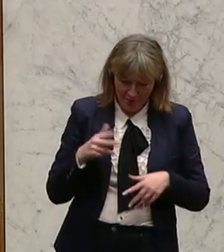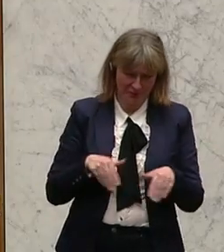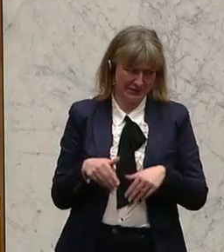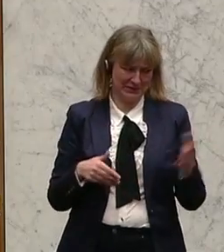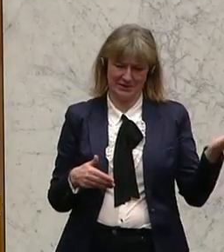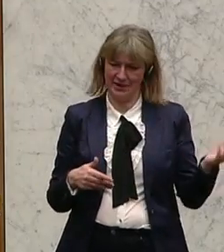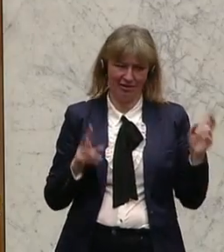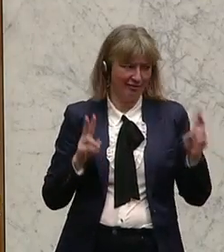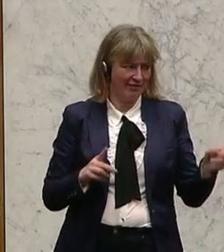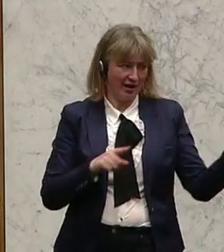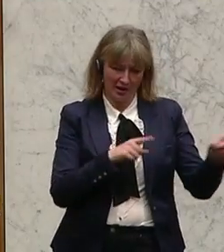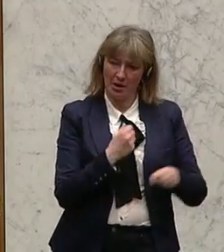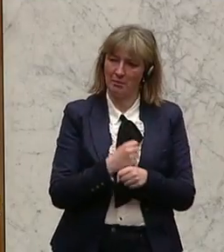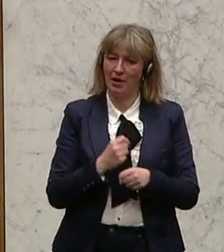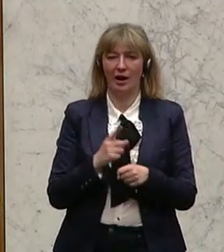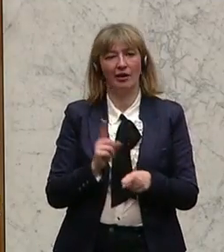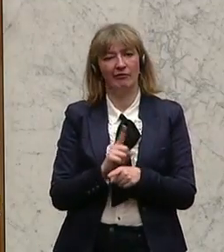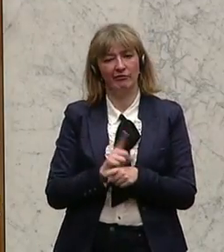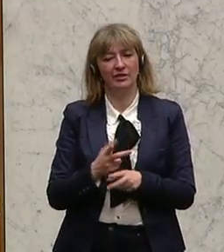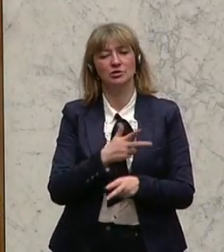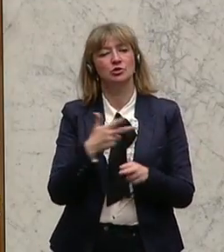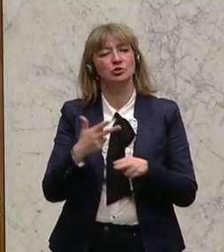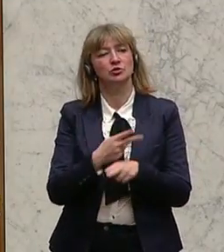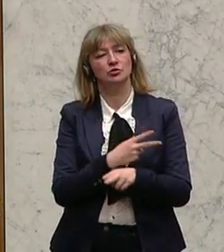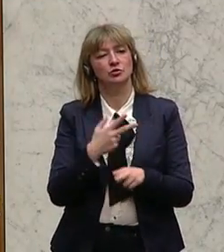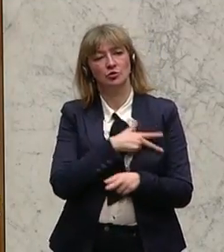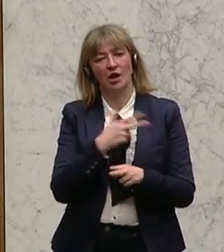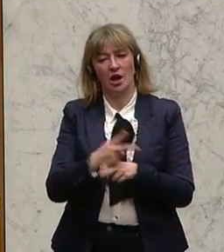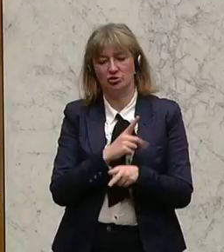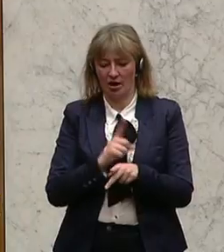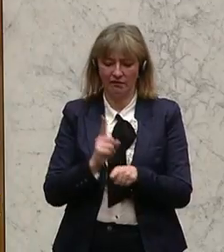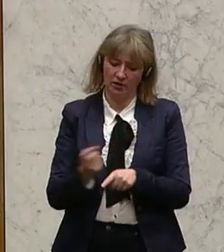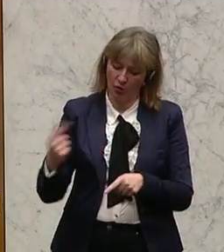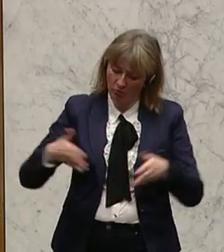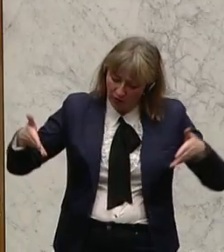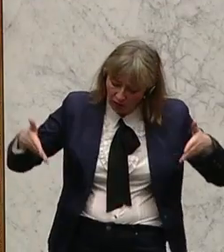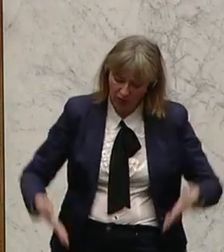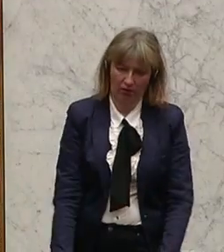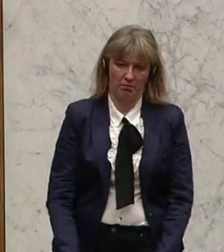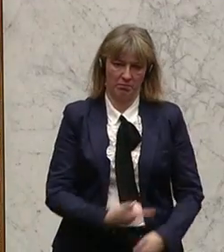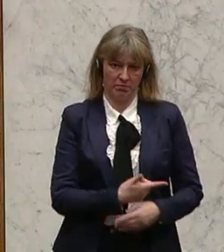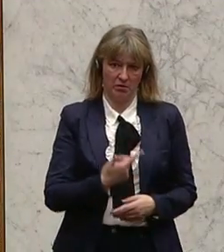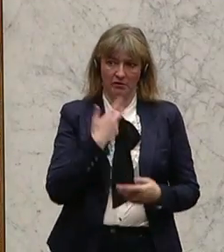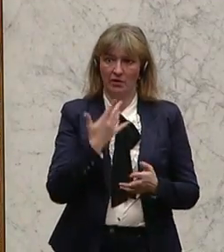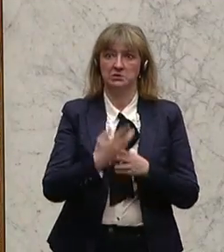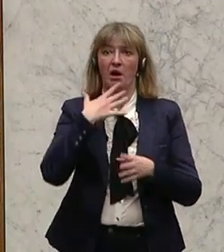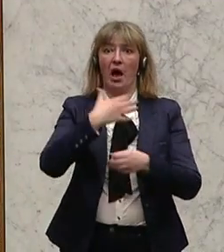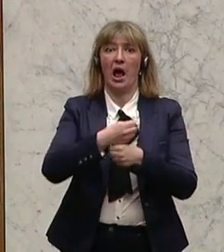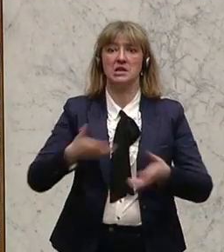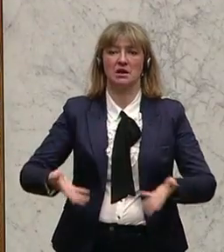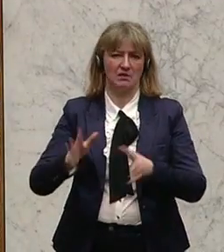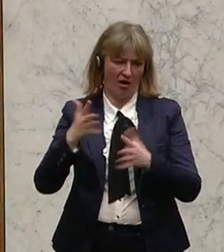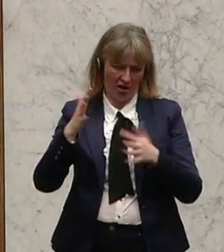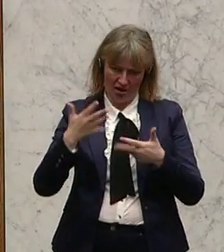in Wahrheit der Totengräber eines Sozialstaates, von dem Sie vorgeben, ihn erhalten zu wollen. Das ist genau das